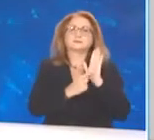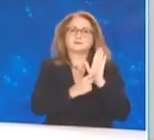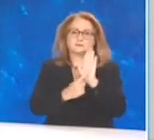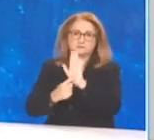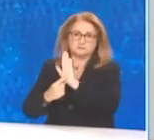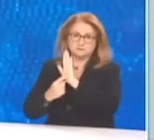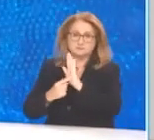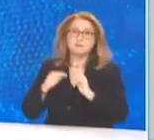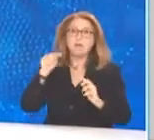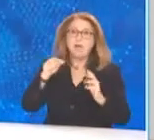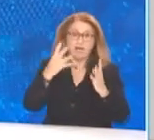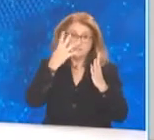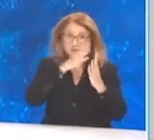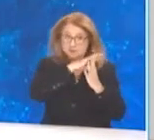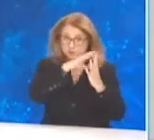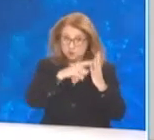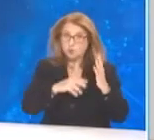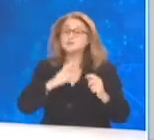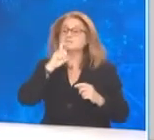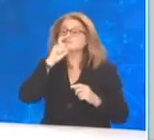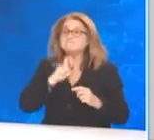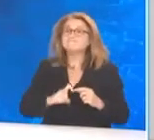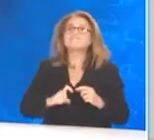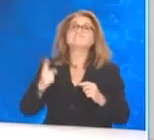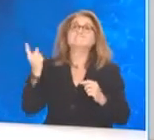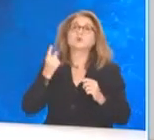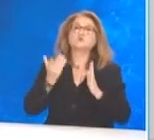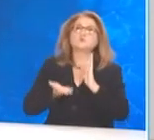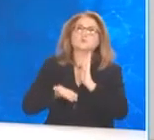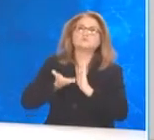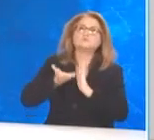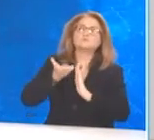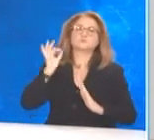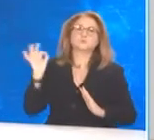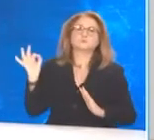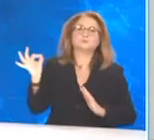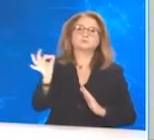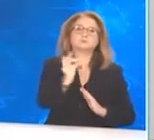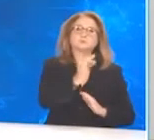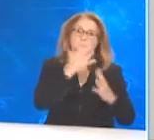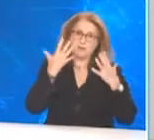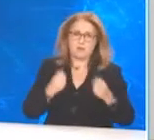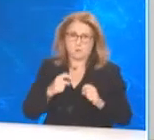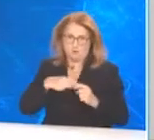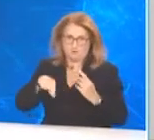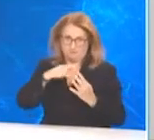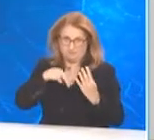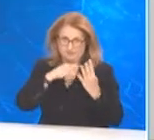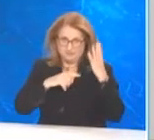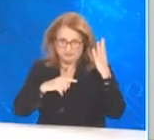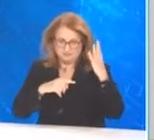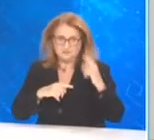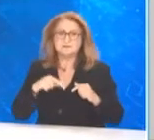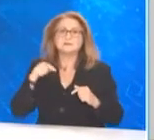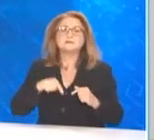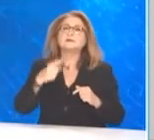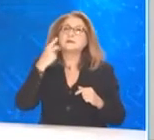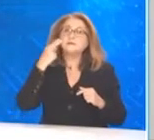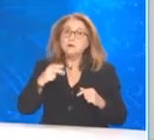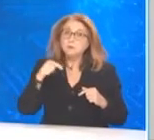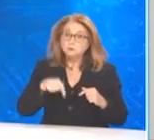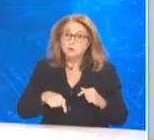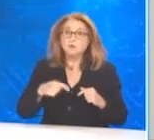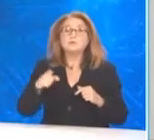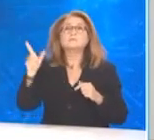που πραγματοποιούνται στις πύλες εισόδου μια αυξητική τάση των κρουσμάτων. Η τάση αυτή μάλιστα επιβεβαιώνεται και από τα δημόσια δεδομένα